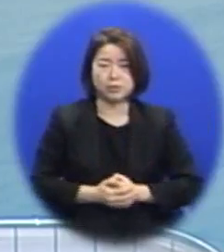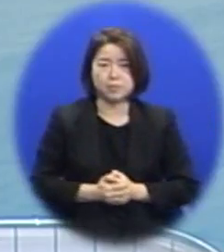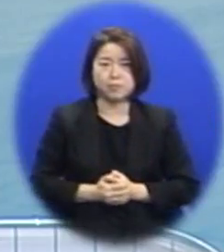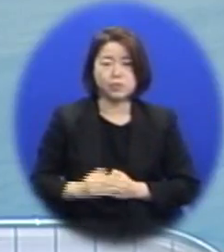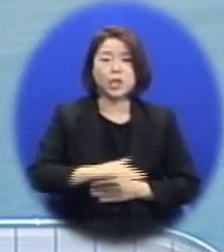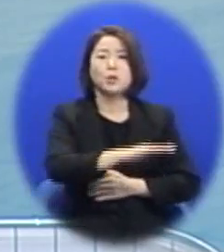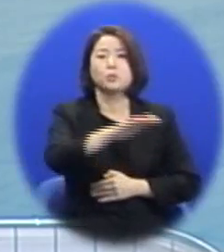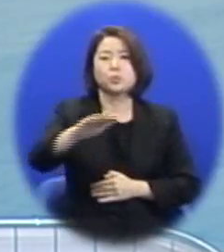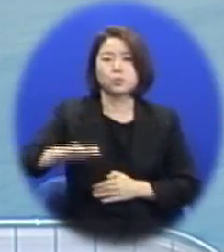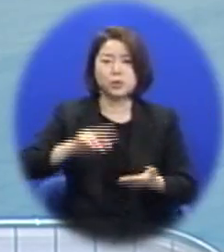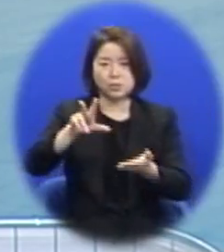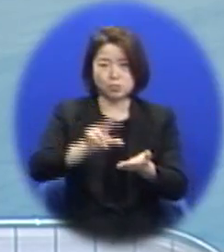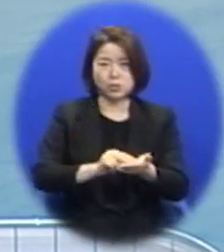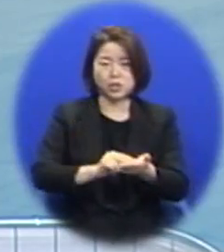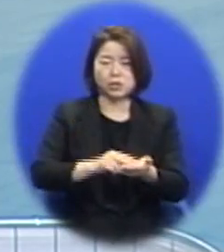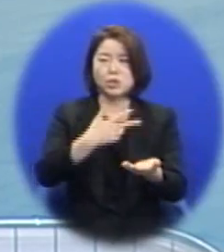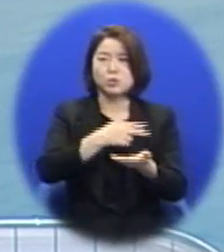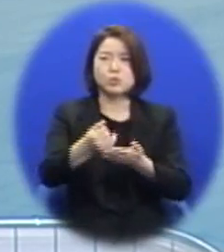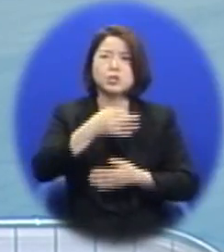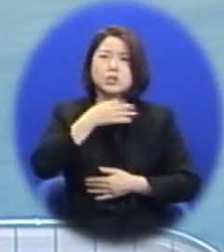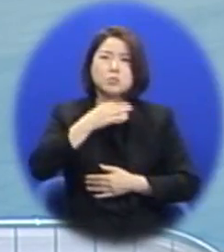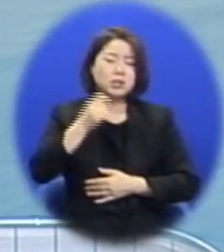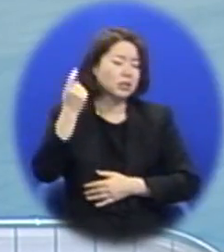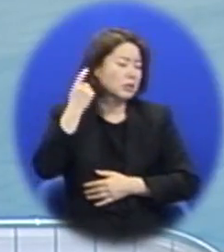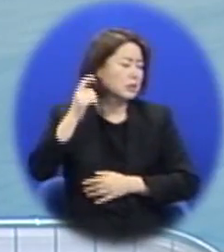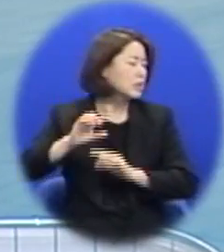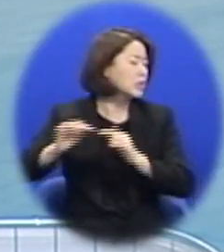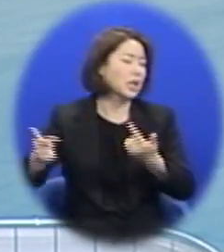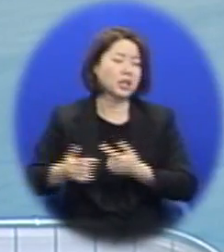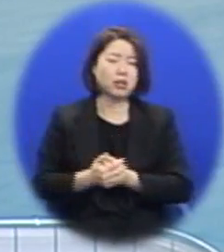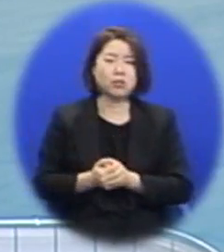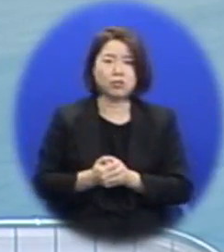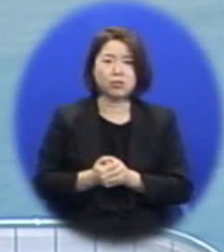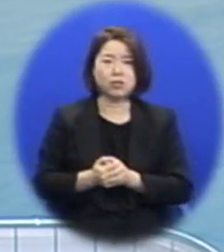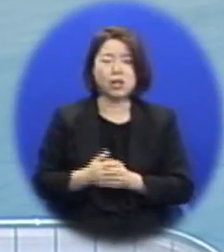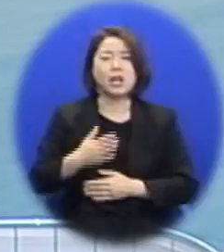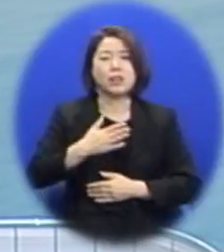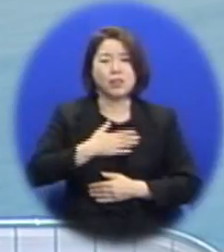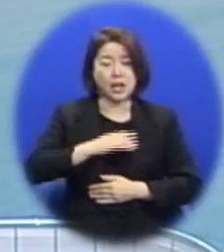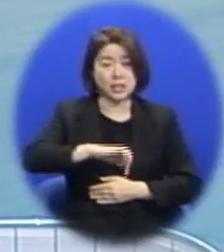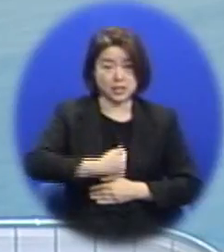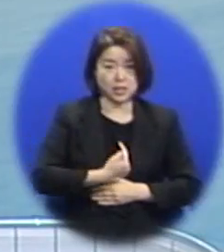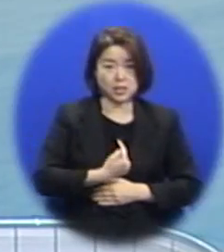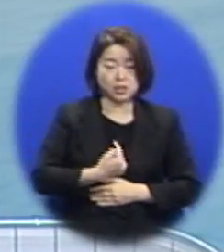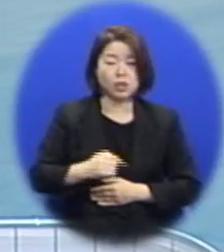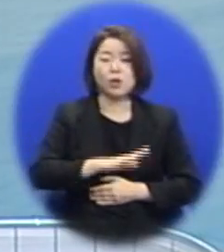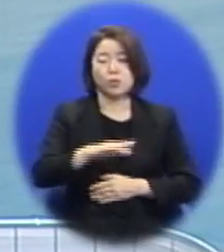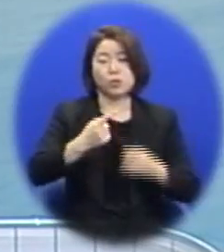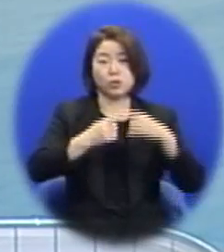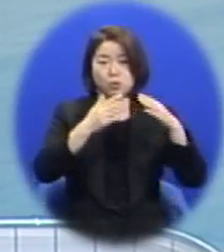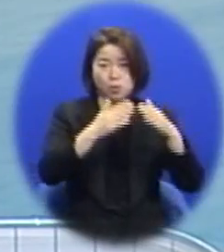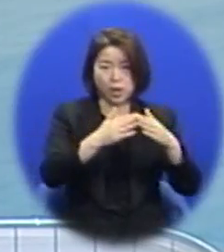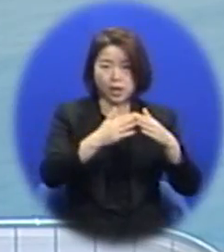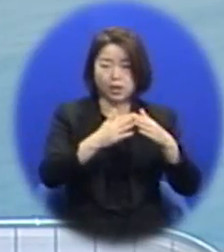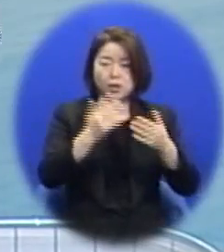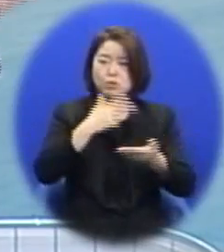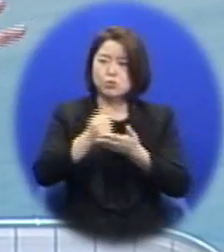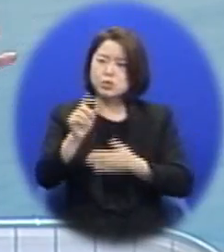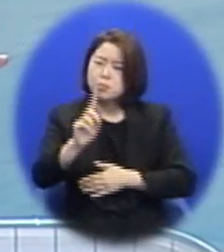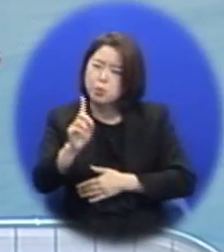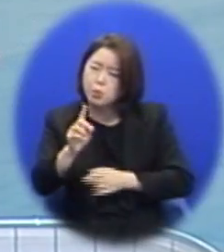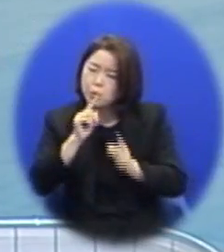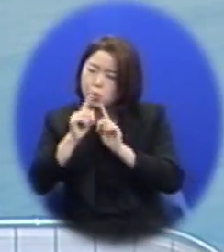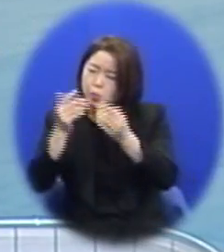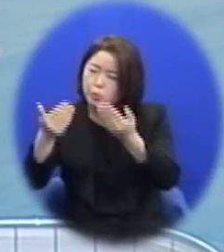우리의 문제는 주님의 음성이 들리지 않는다는 것. 나 자신에게 우리 교회에 주님이 뭐라고